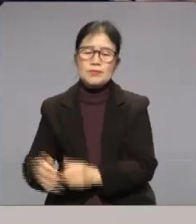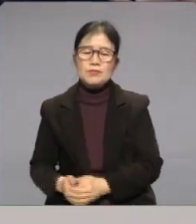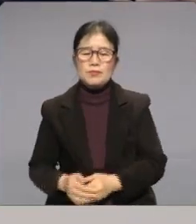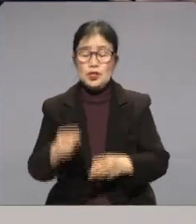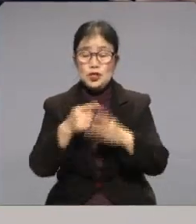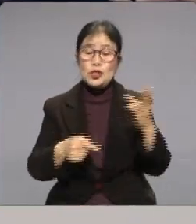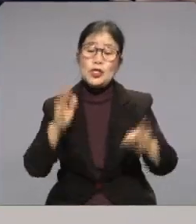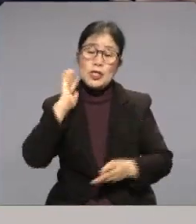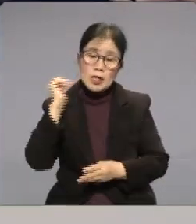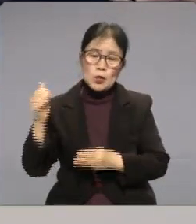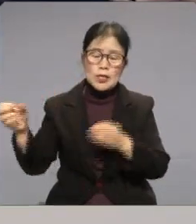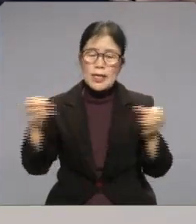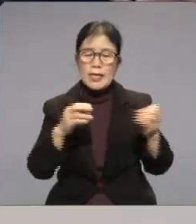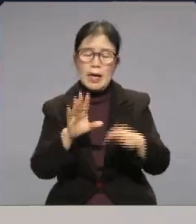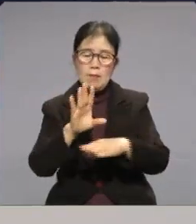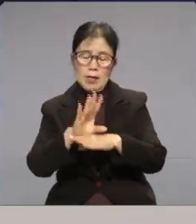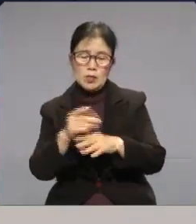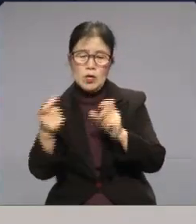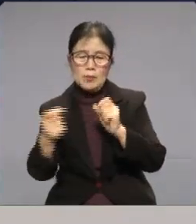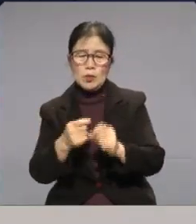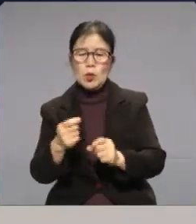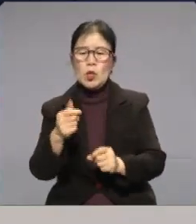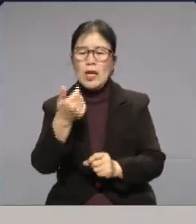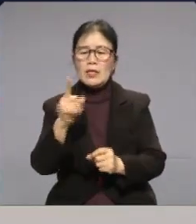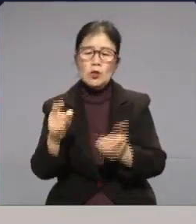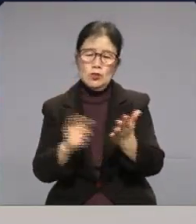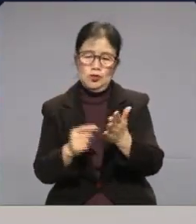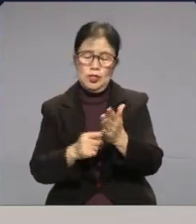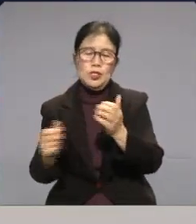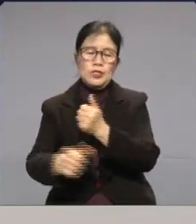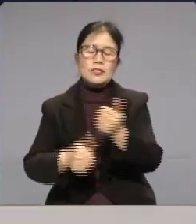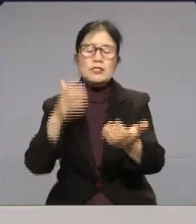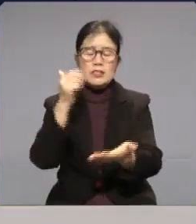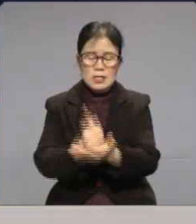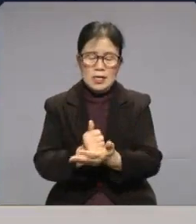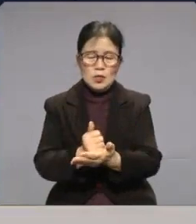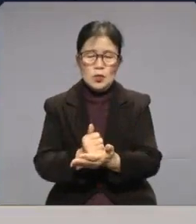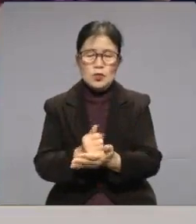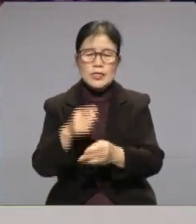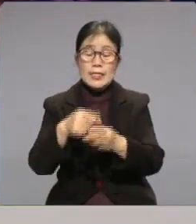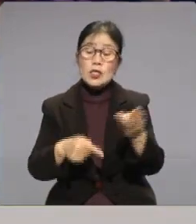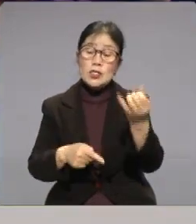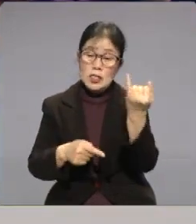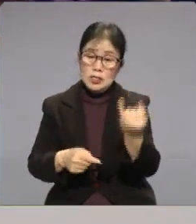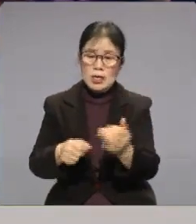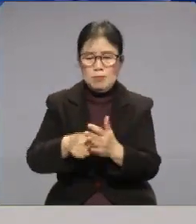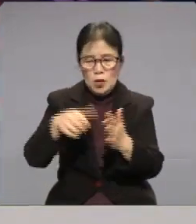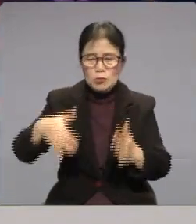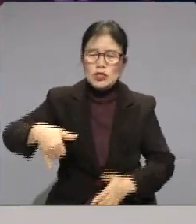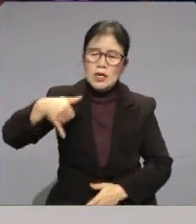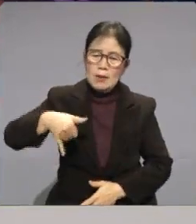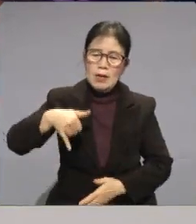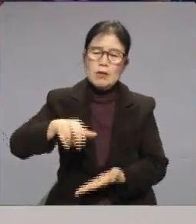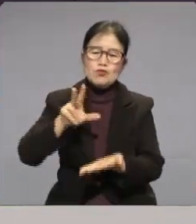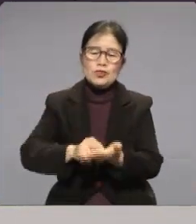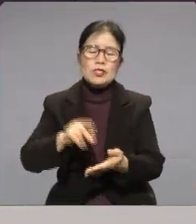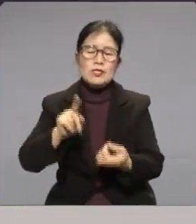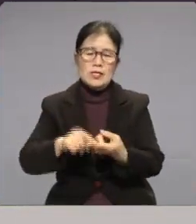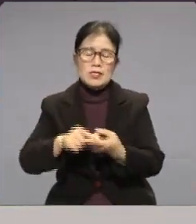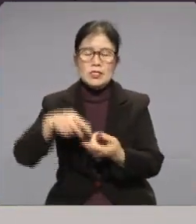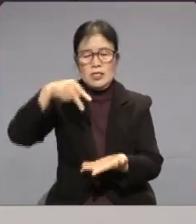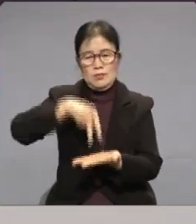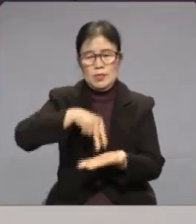윤석열 대통령의 대담 방송을 앞두고 한동훈 국민의힘 비대위원장도 김건희 여사 명품 가방 논란에 대해서 다시 한번